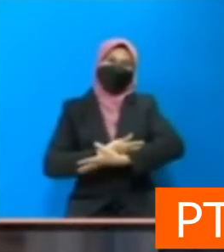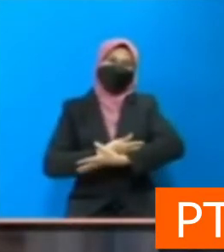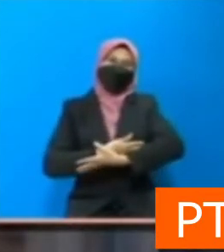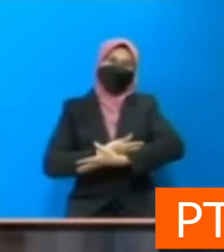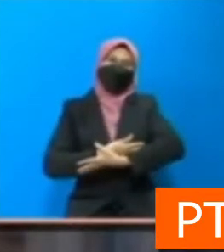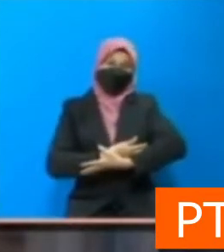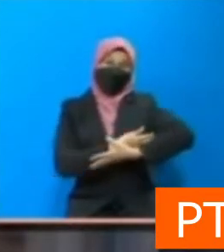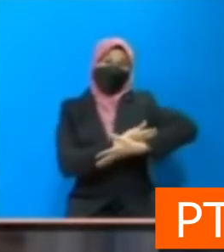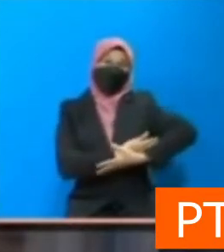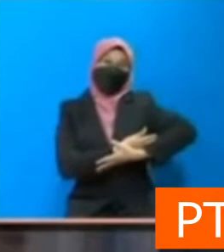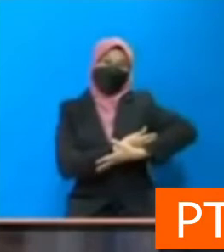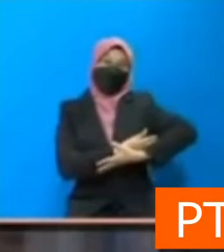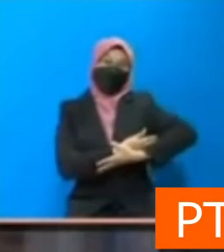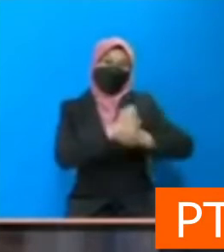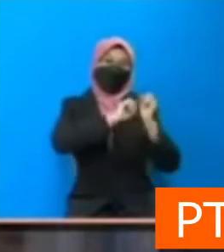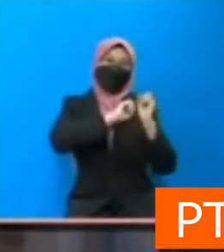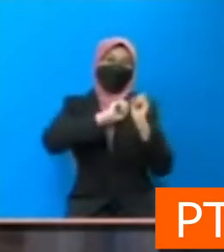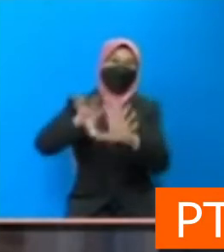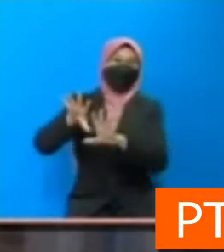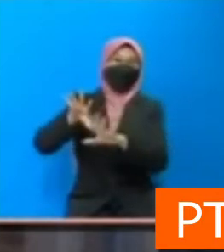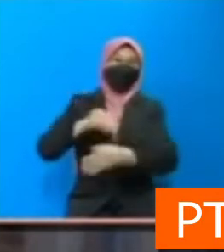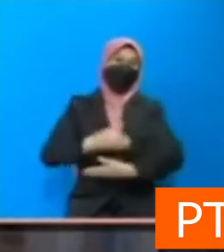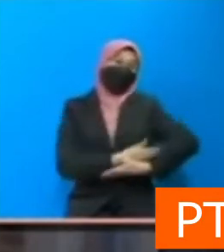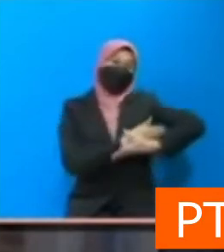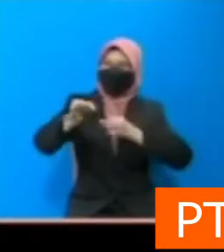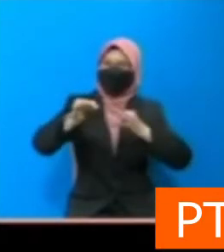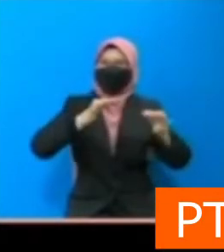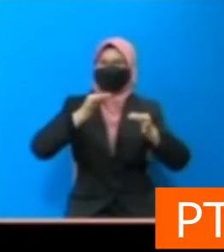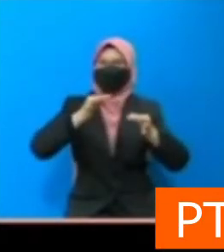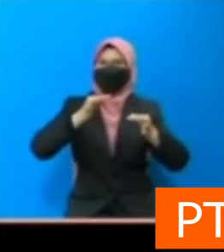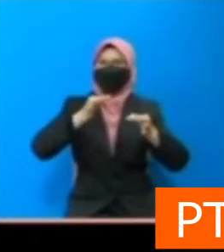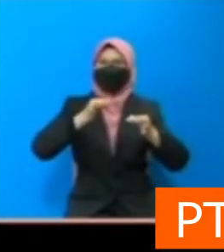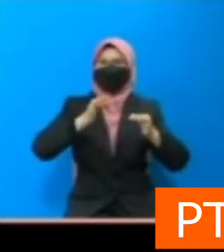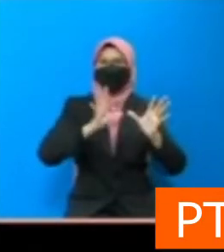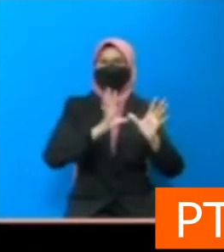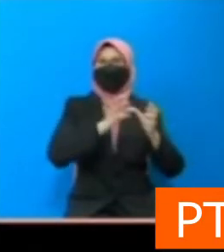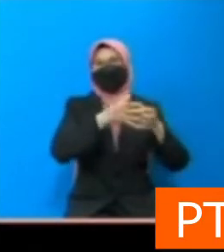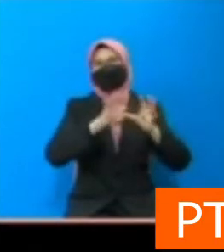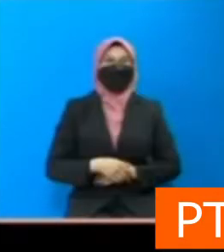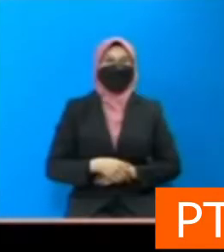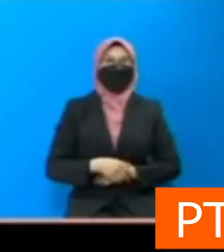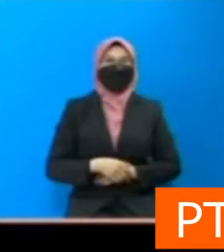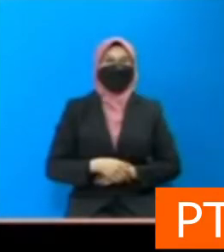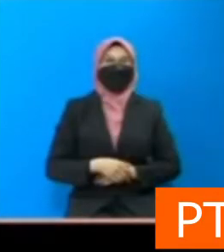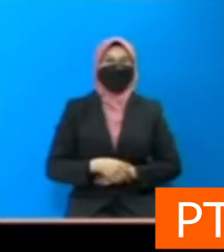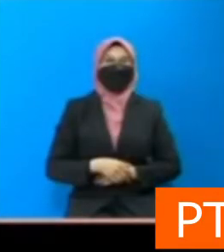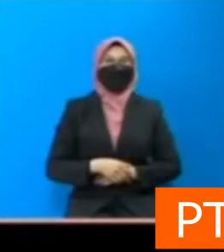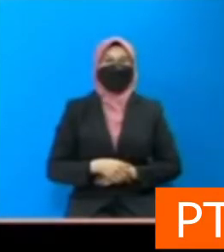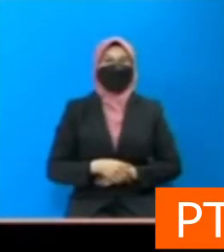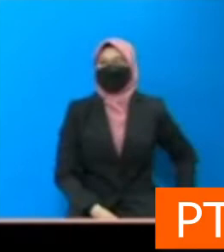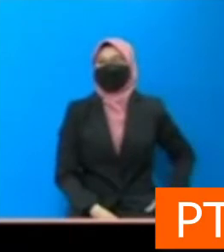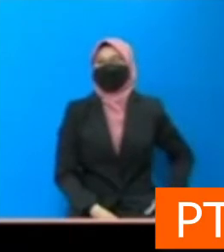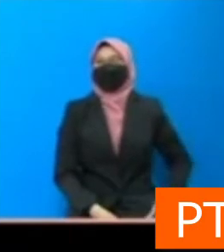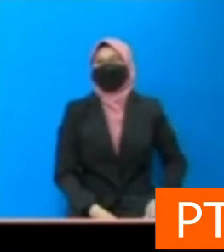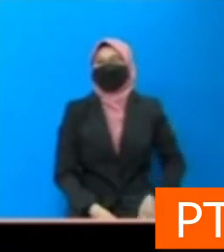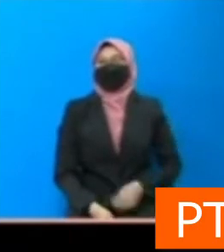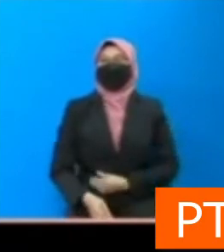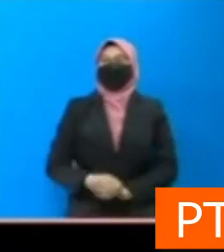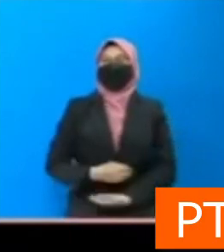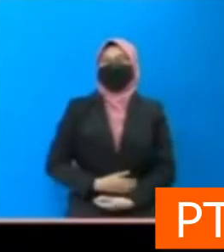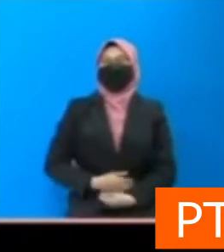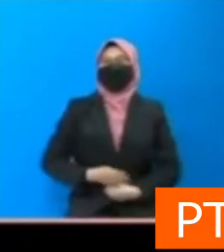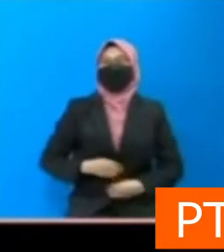Bukan, bayi yang dibuang. Bayi yang dibuang adalah RM23 bilion. Ini kepada RM1,000 untuk bahkos